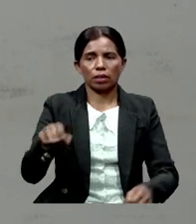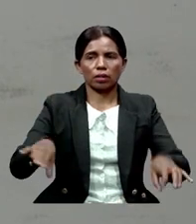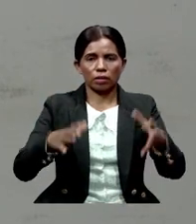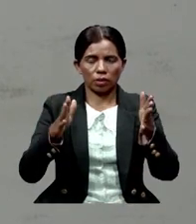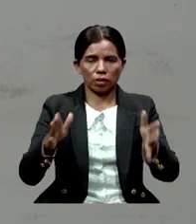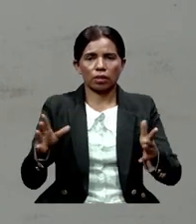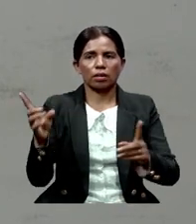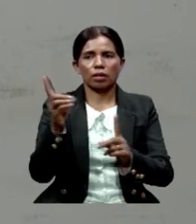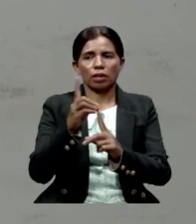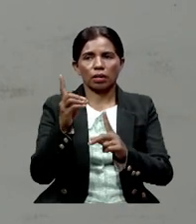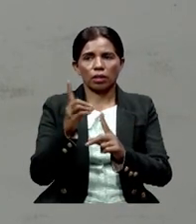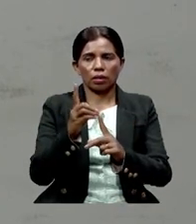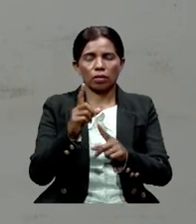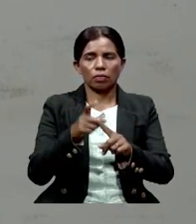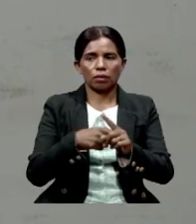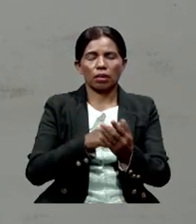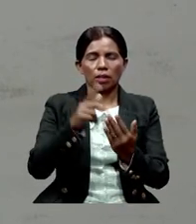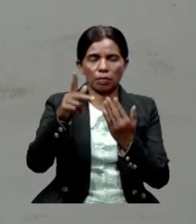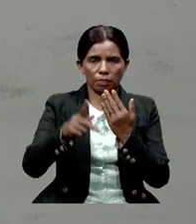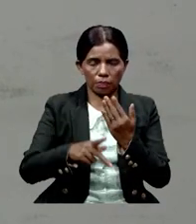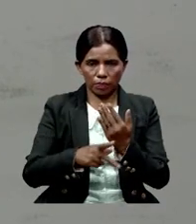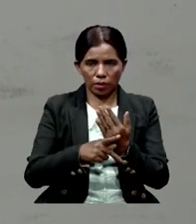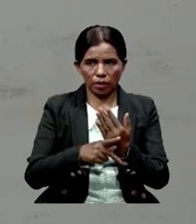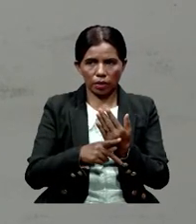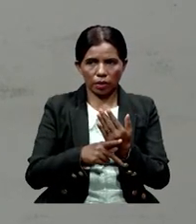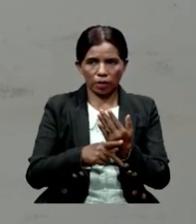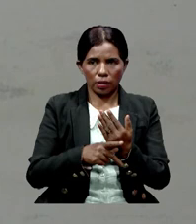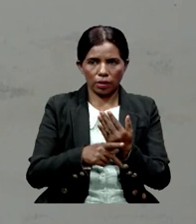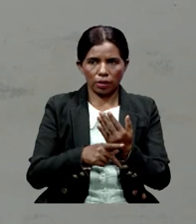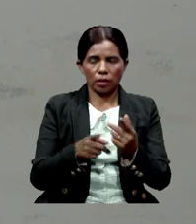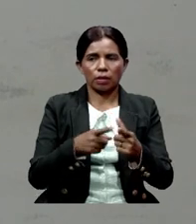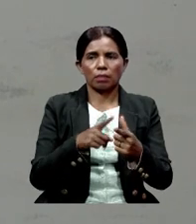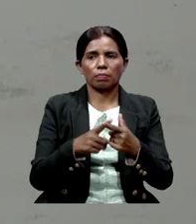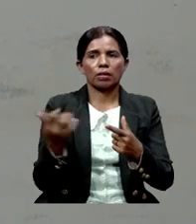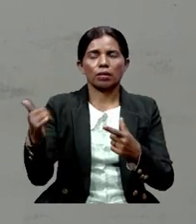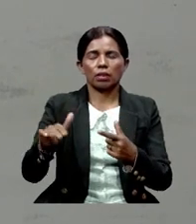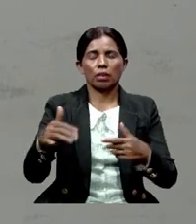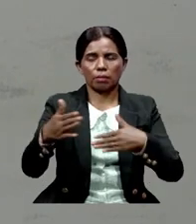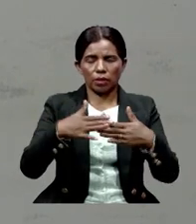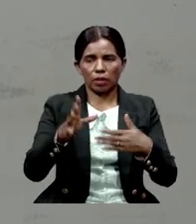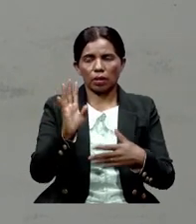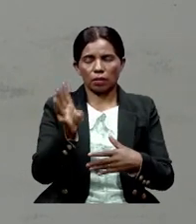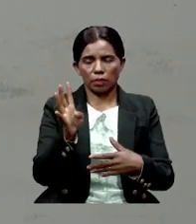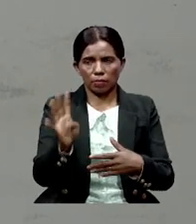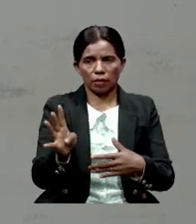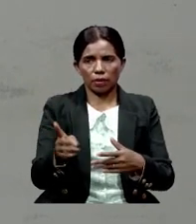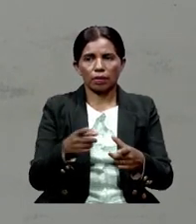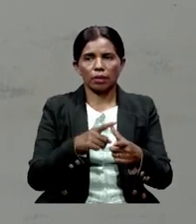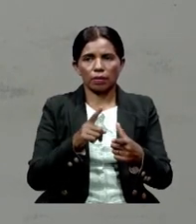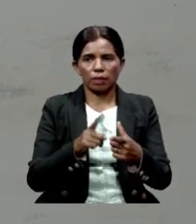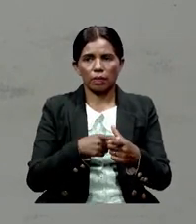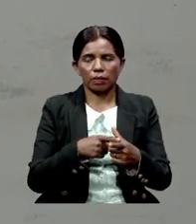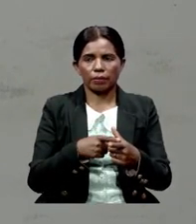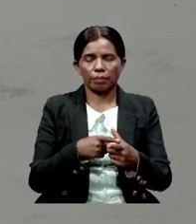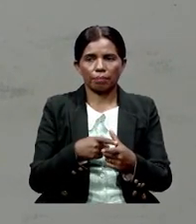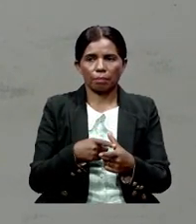ito abril ne beta se be koje sira besi 40 be staff no ka 40 tal staff no ka